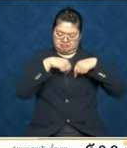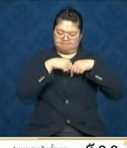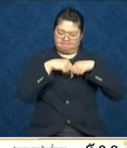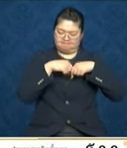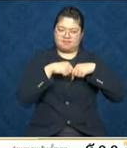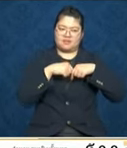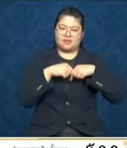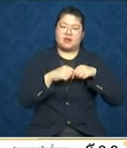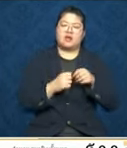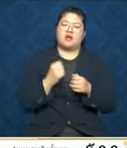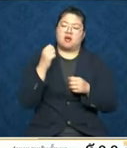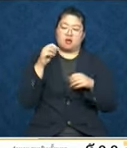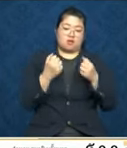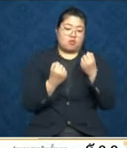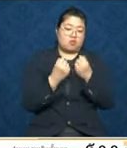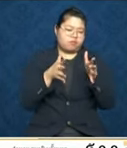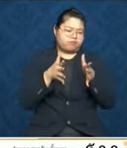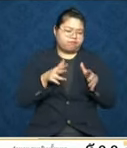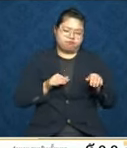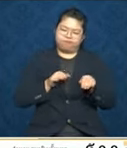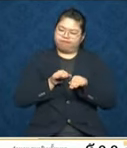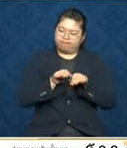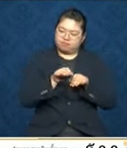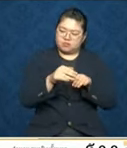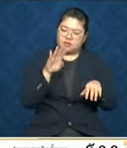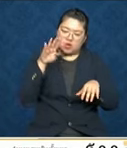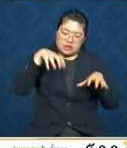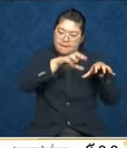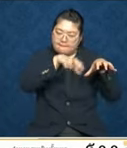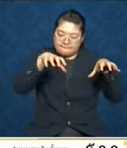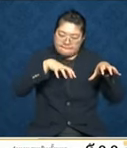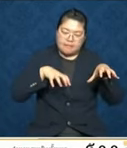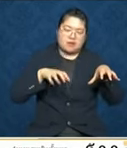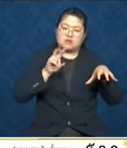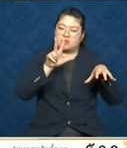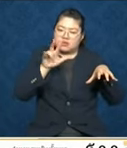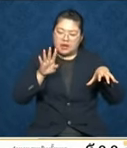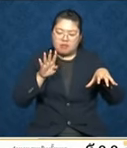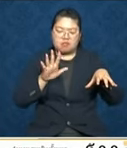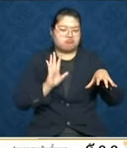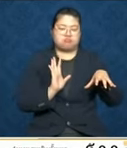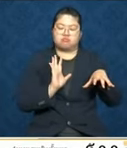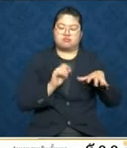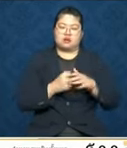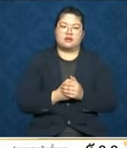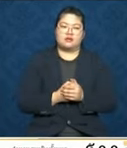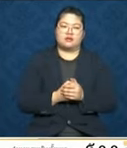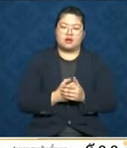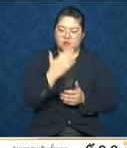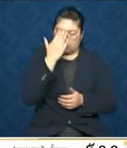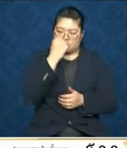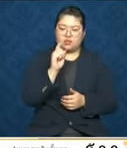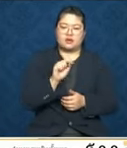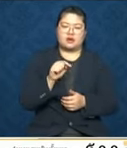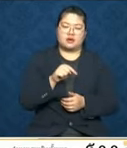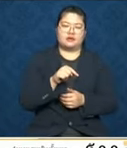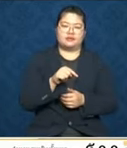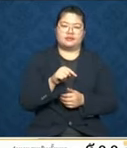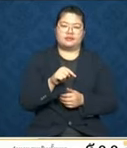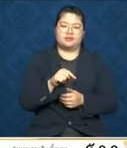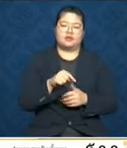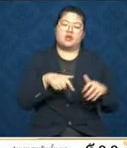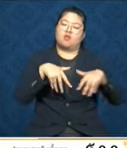ริษัทขนส่งตั้งอยู่ครับแต่ก็ไม่ได้มีแค่ 2-3 บริษัทนะท่านประธานมีถึง250บริษัทนะครับที่ตั้งอยู่ปัจจุบันนี้ซึ่งมันเป็นซึ่งสร้างความลำบากใจ